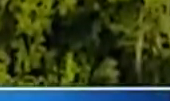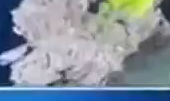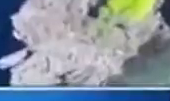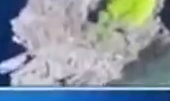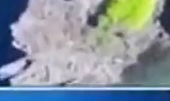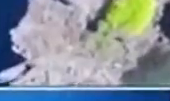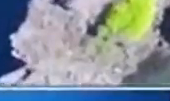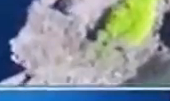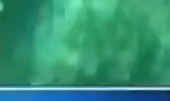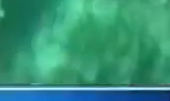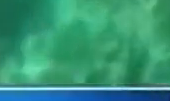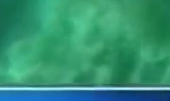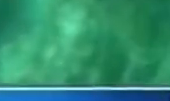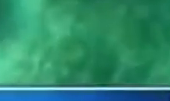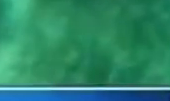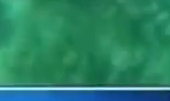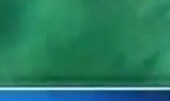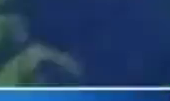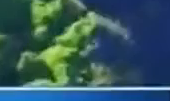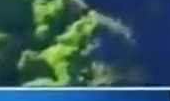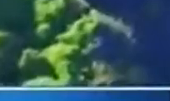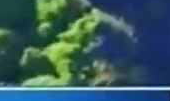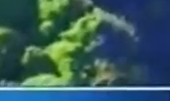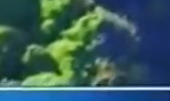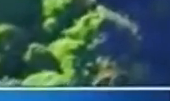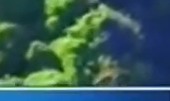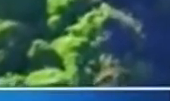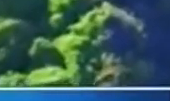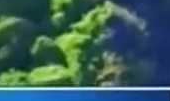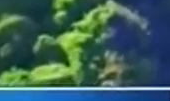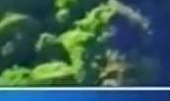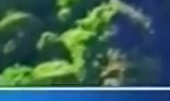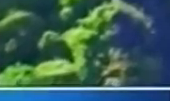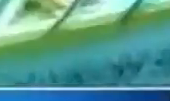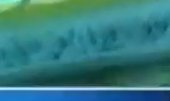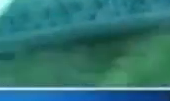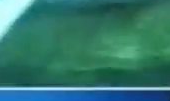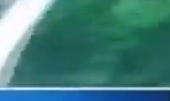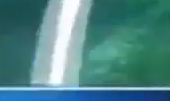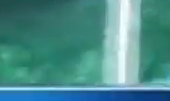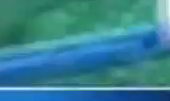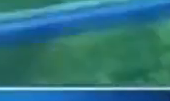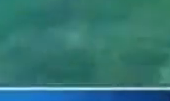nawala, kasama yung Puerto Princesa City, kulang-kulang 150